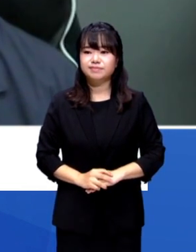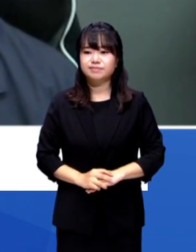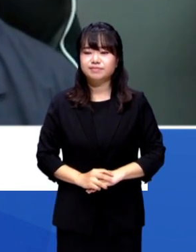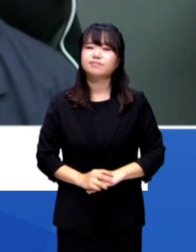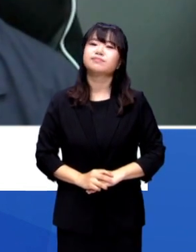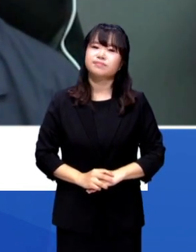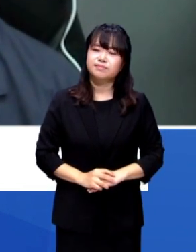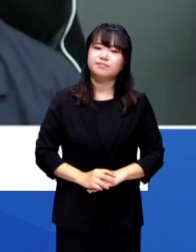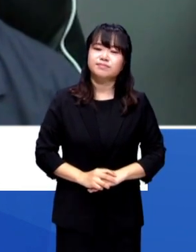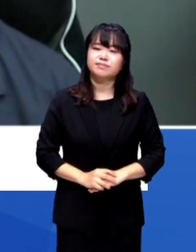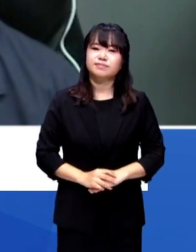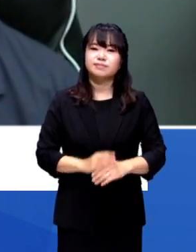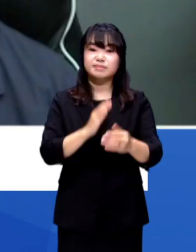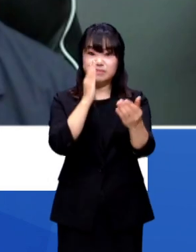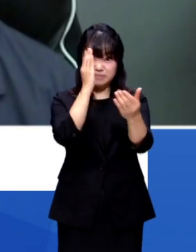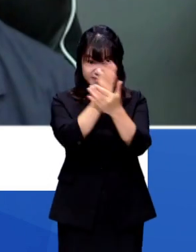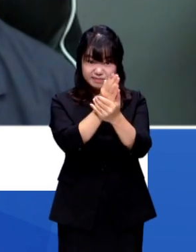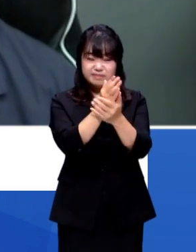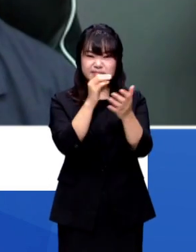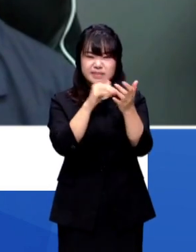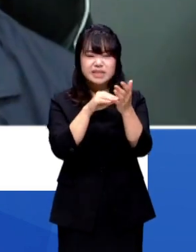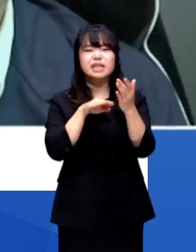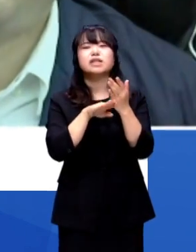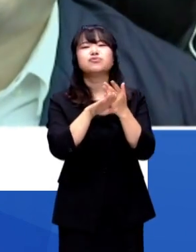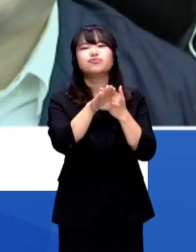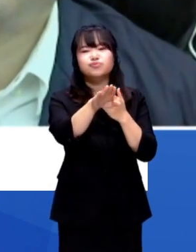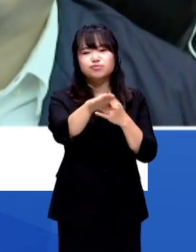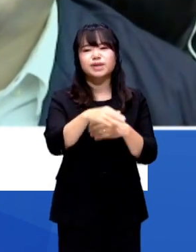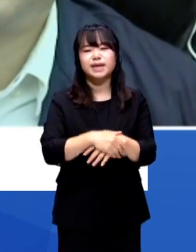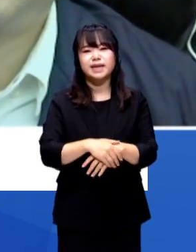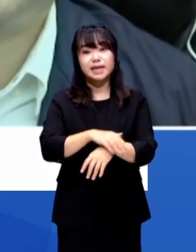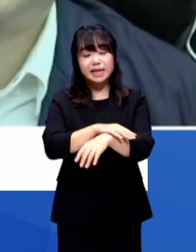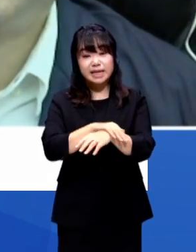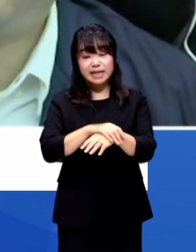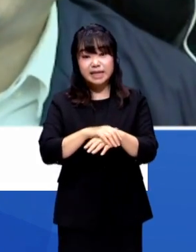예, 사고 이후에 정말 잘 해주셨죠.